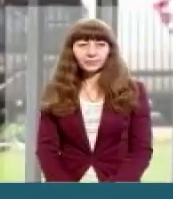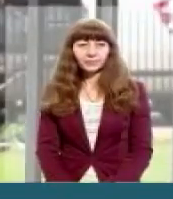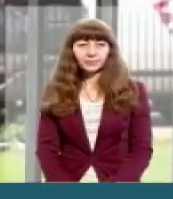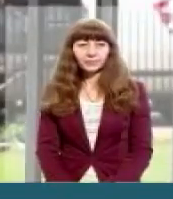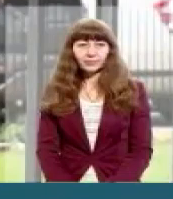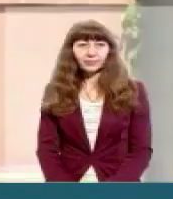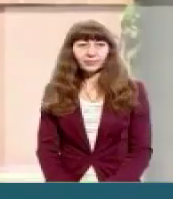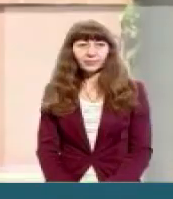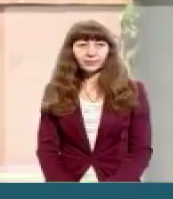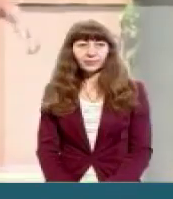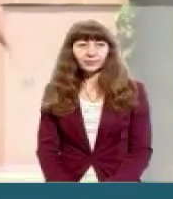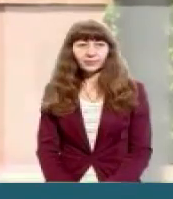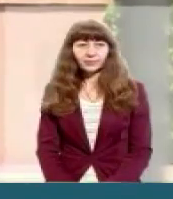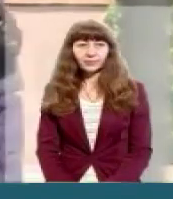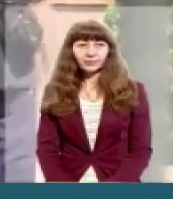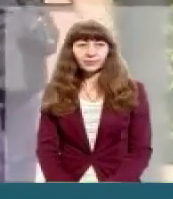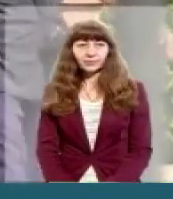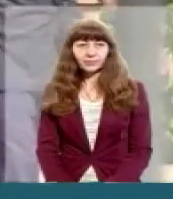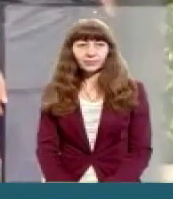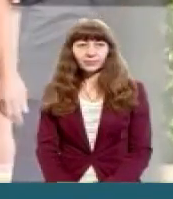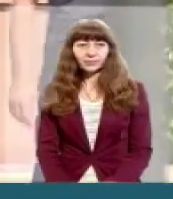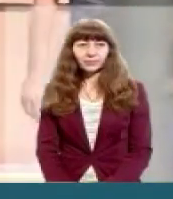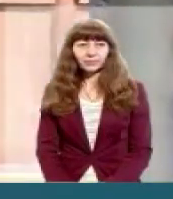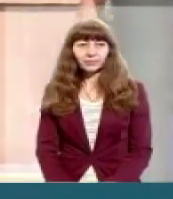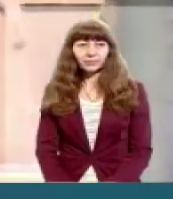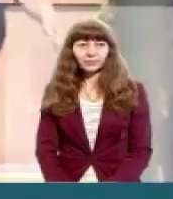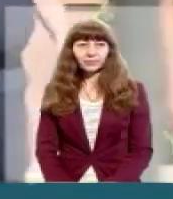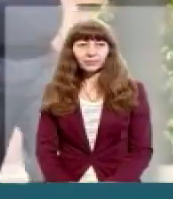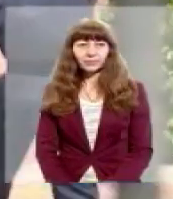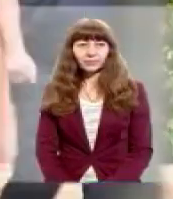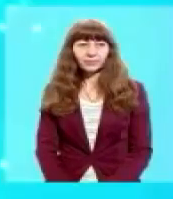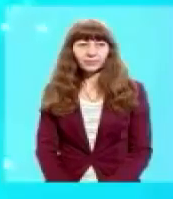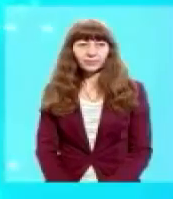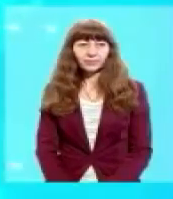жуық осындай фактілер тіркелді. Алия Құлтанова, Диас Бейсенов, Қостанай телеарнасы.